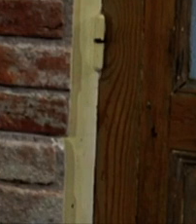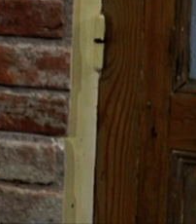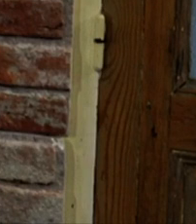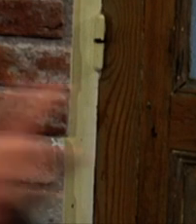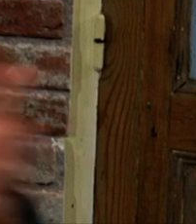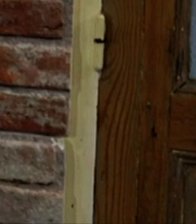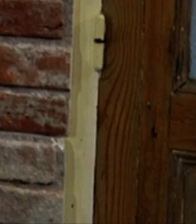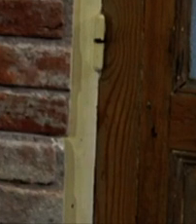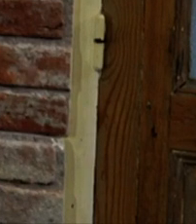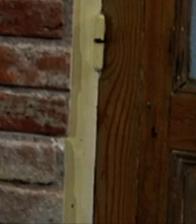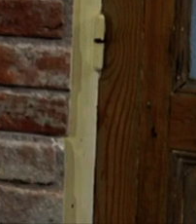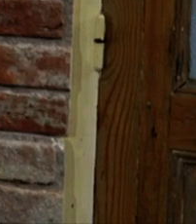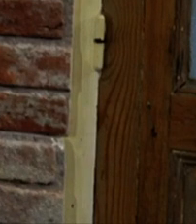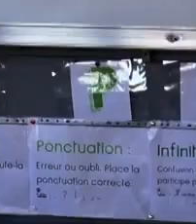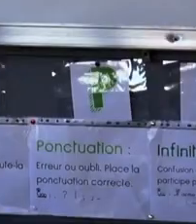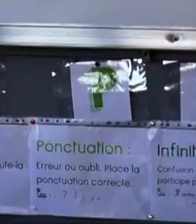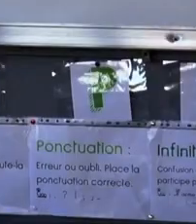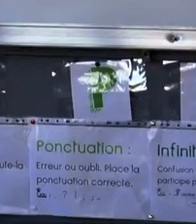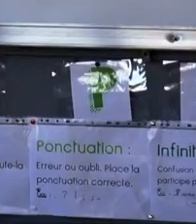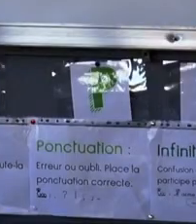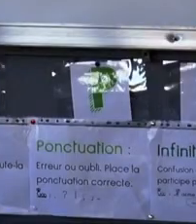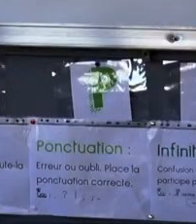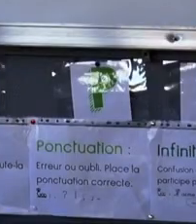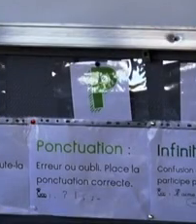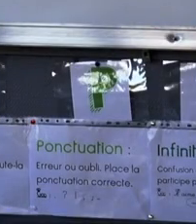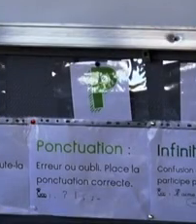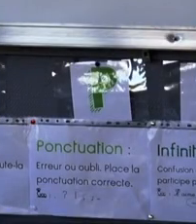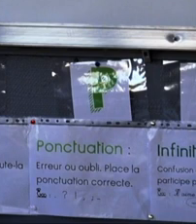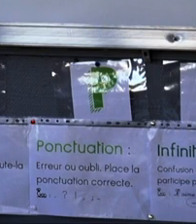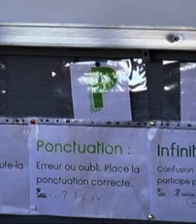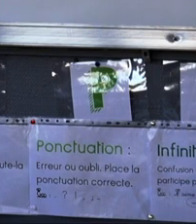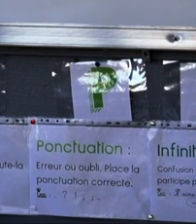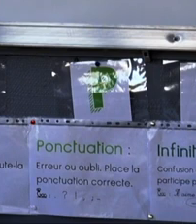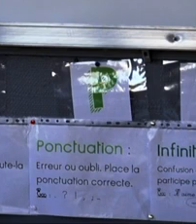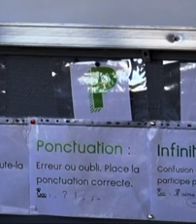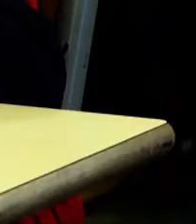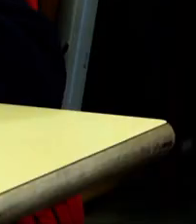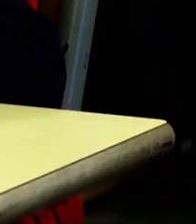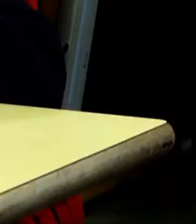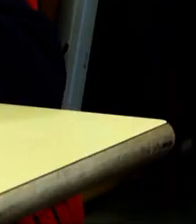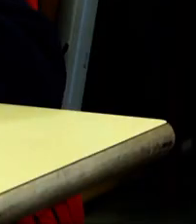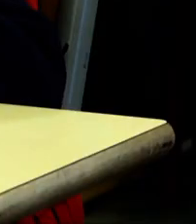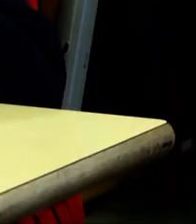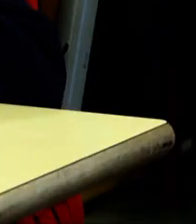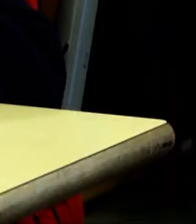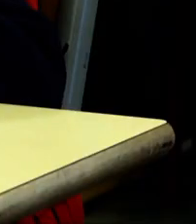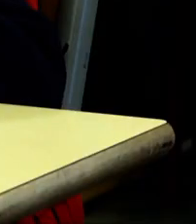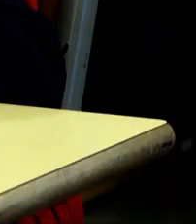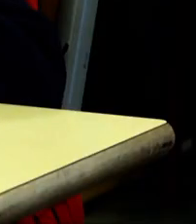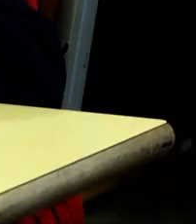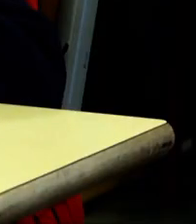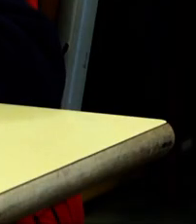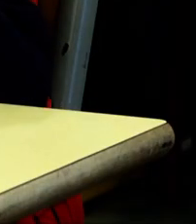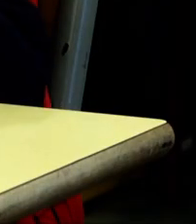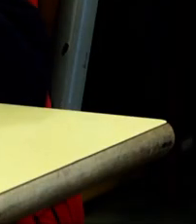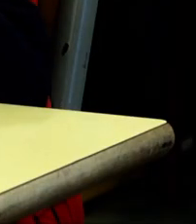font sentir dès le lendemain matin. On va avoir des difficultés, notamment d'attention, pendant la journée. Donc chez l'enfant, c'est très important puisque